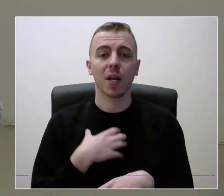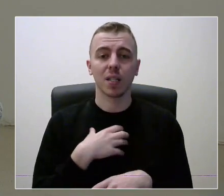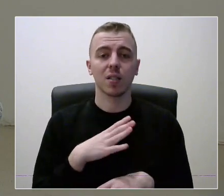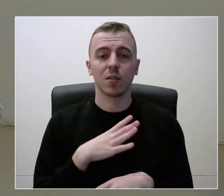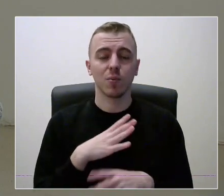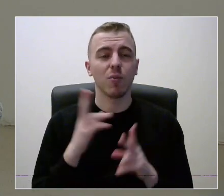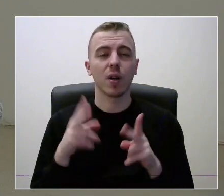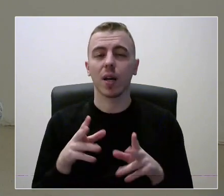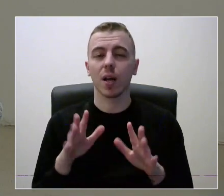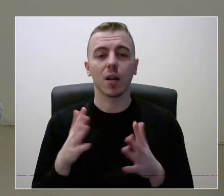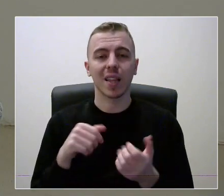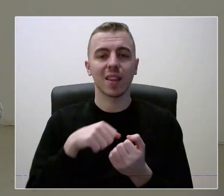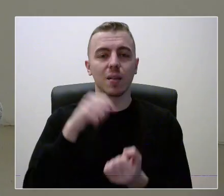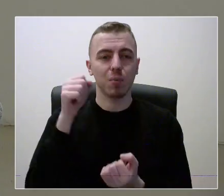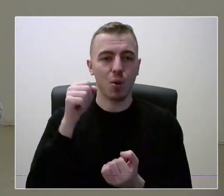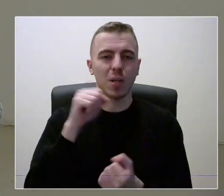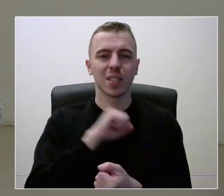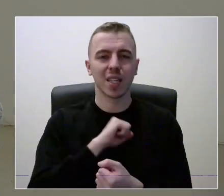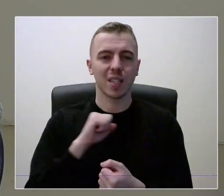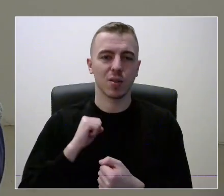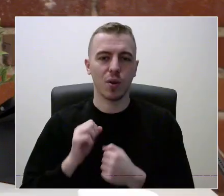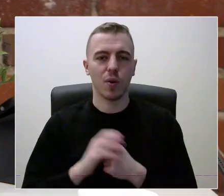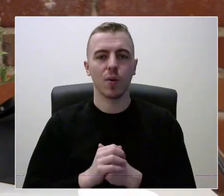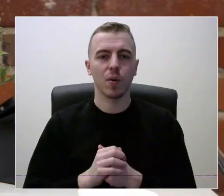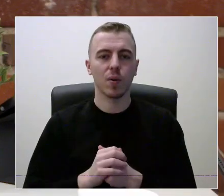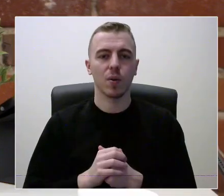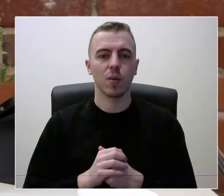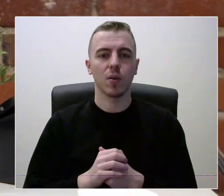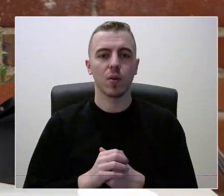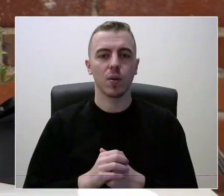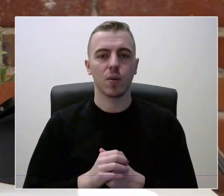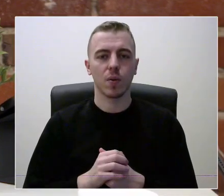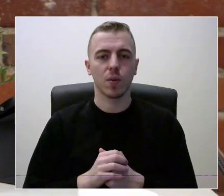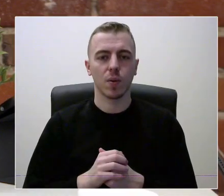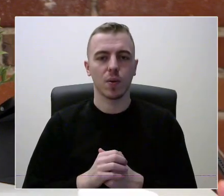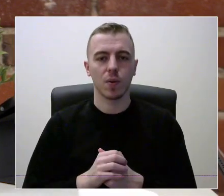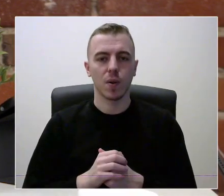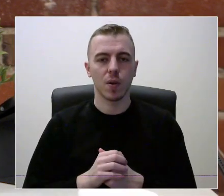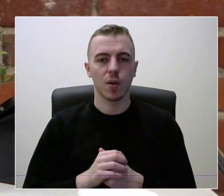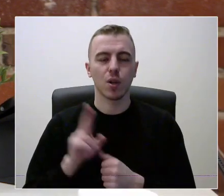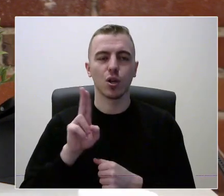reikalingas diplomas gydytojo. Jūs tą paaiškinot, jūsų klausimas, Žygimantui?